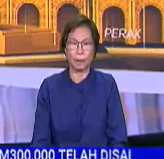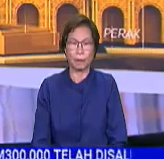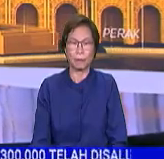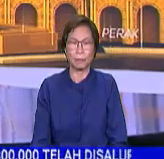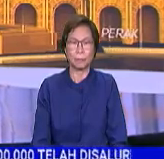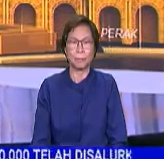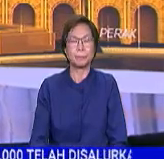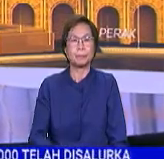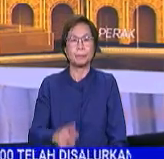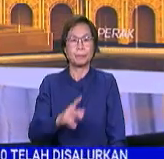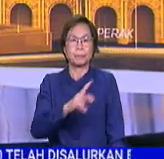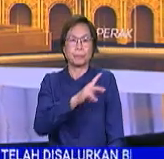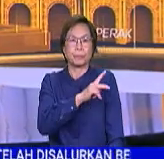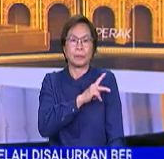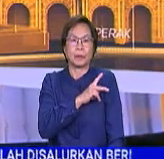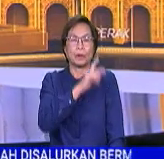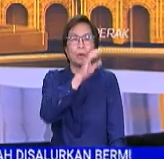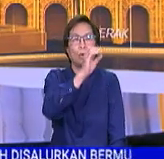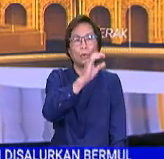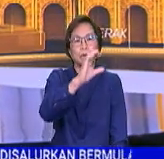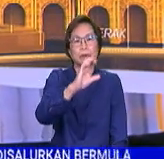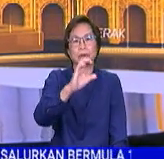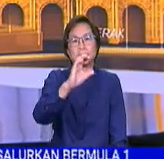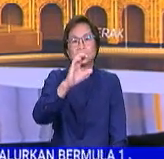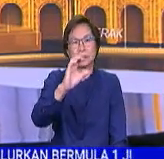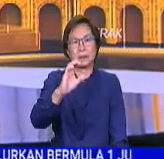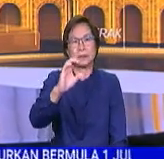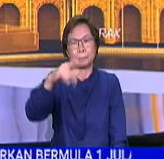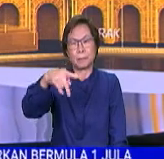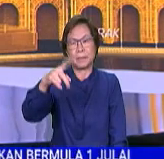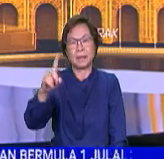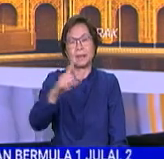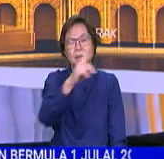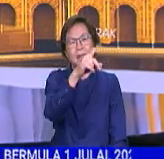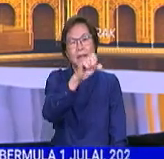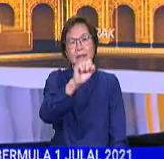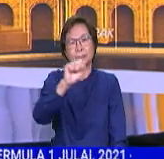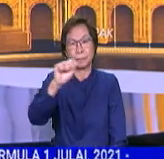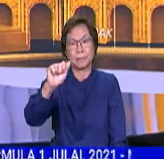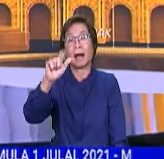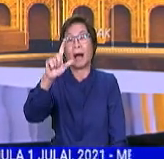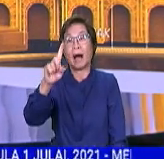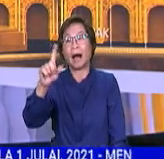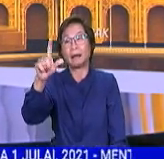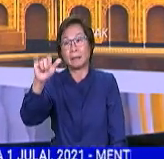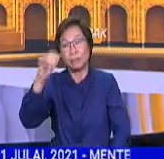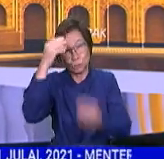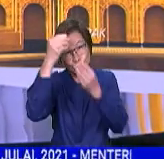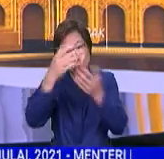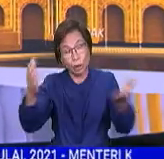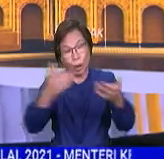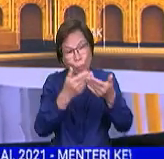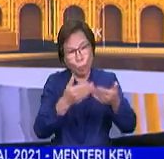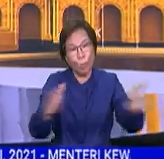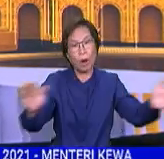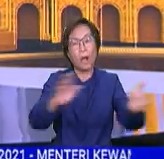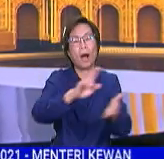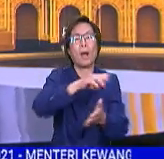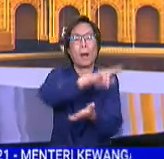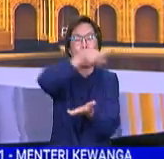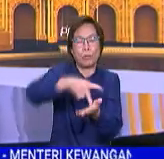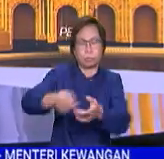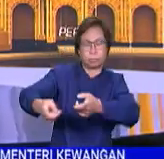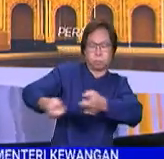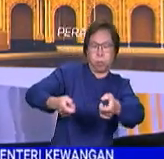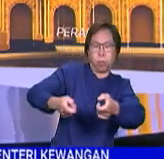Sementara itu, Ketua Polis Daerah Hulu Terengganu, DSP Muhammad Adli Mat Daud memaklumkan pihaknya telah membuka pusat kawalan tempat